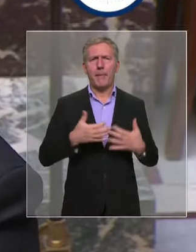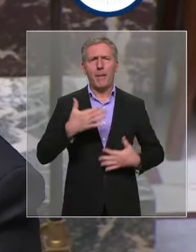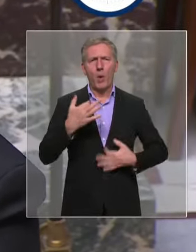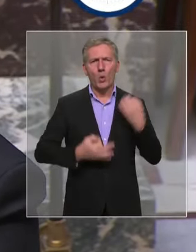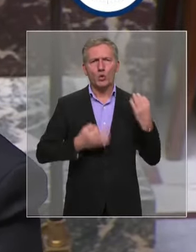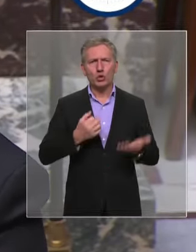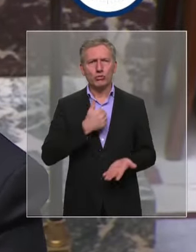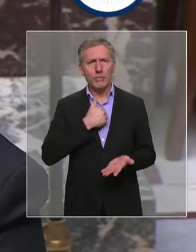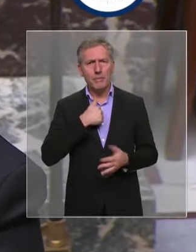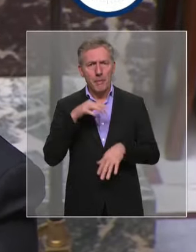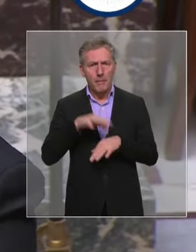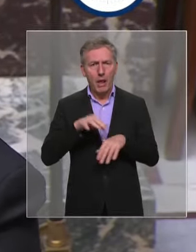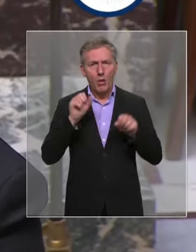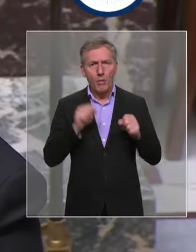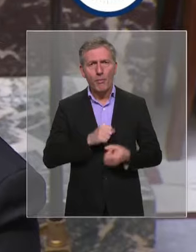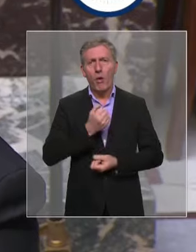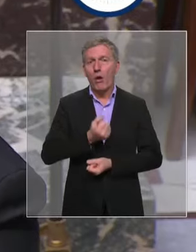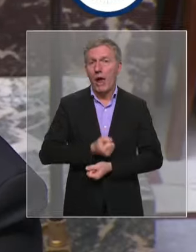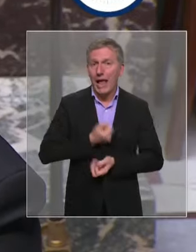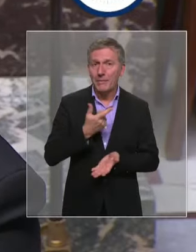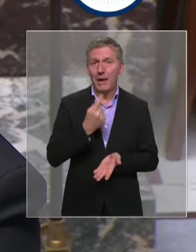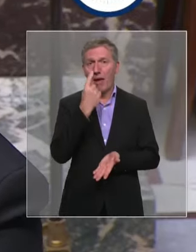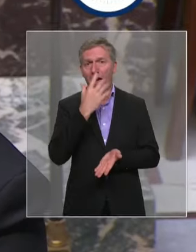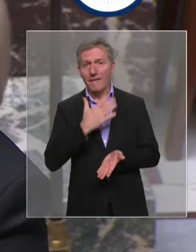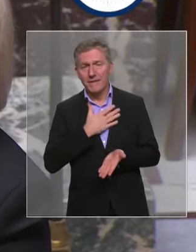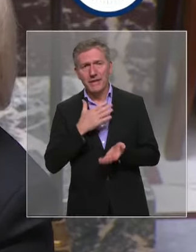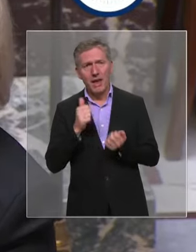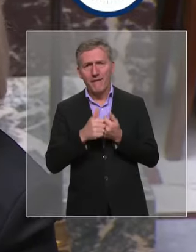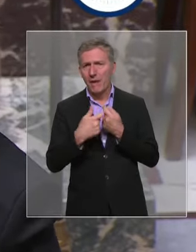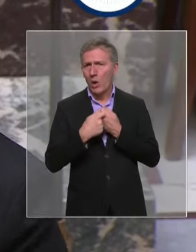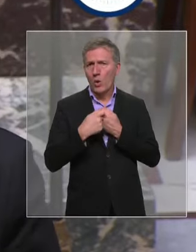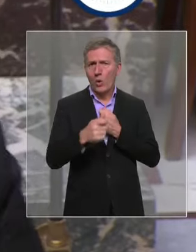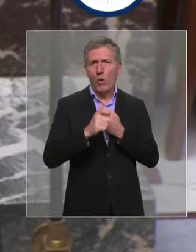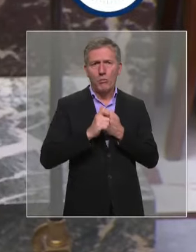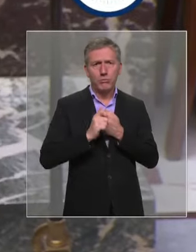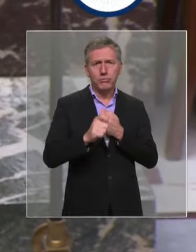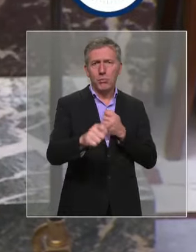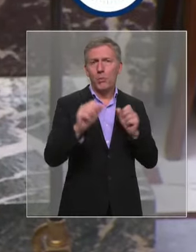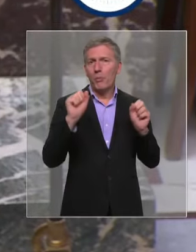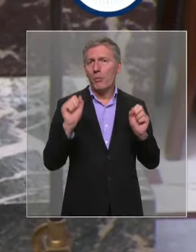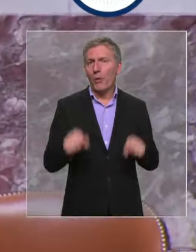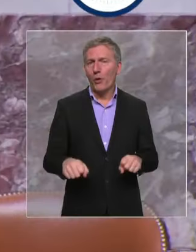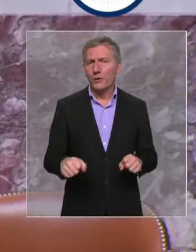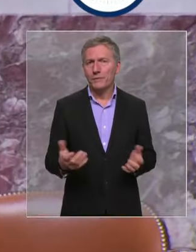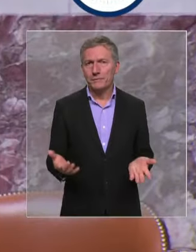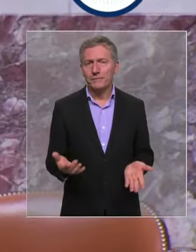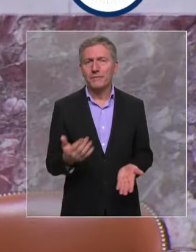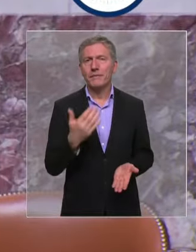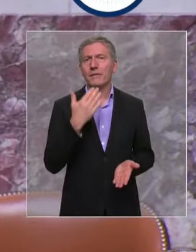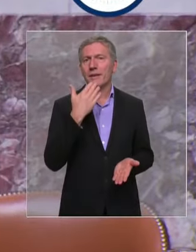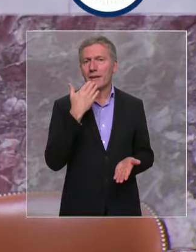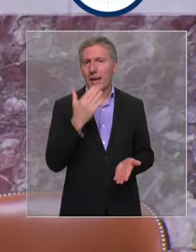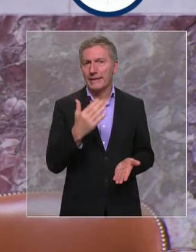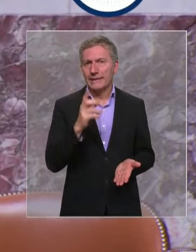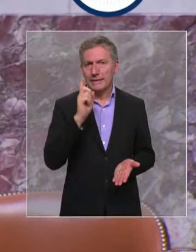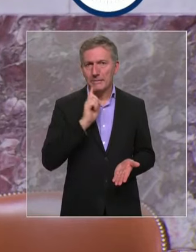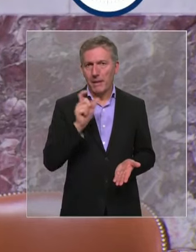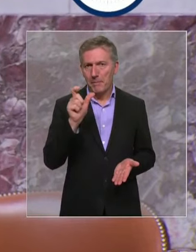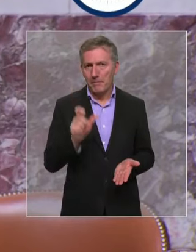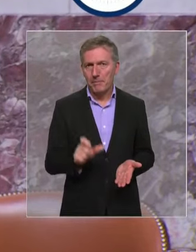en capacité d'exprimer son avis tout au long de la procédure. Je vous remercie, Madame la Ministre.